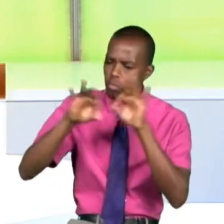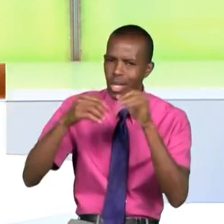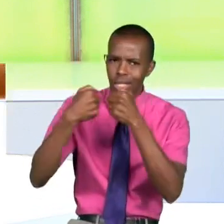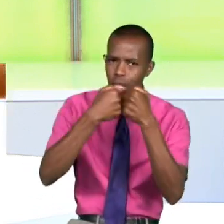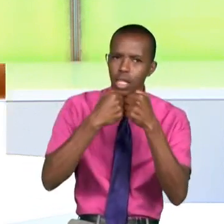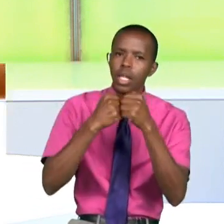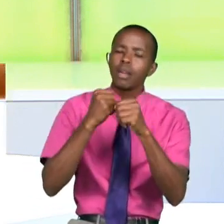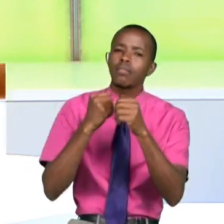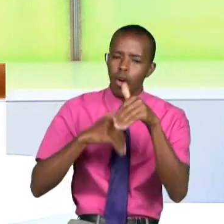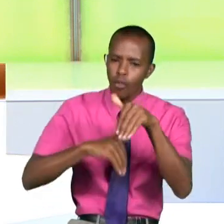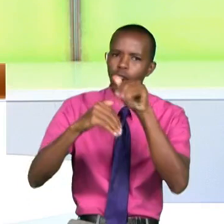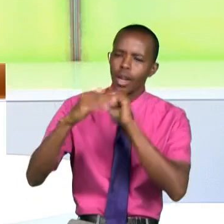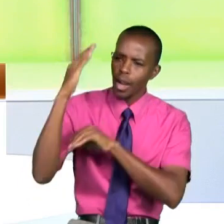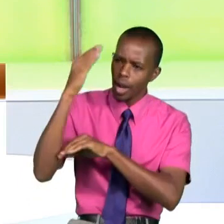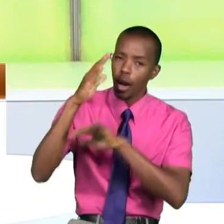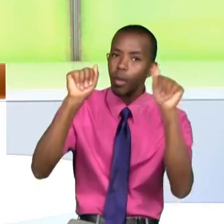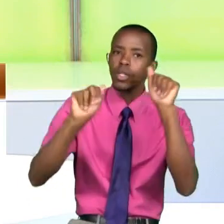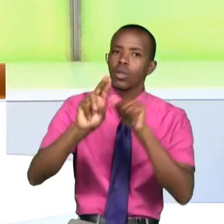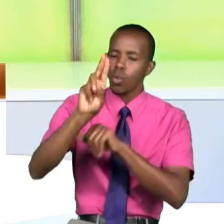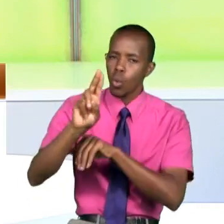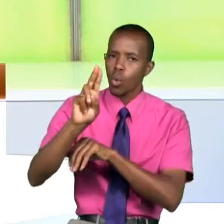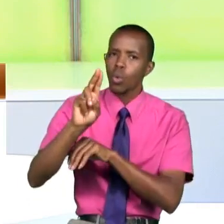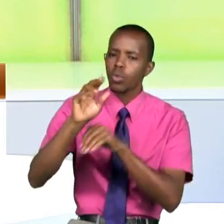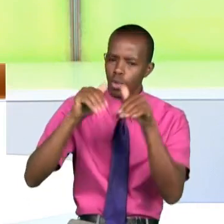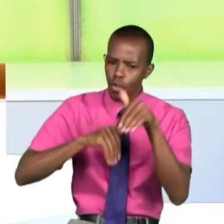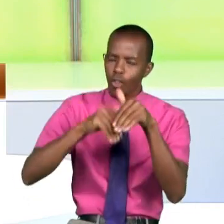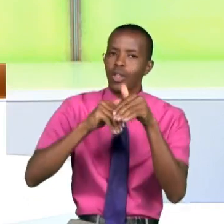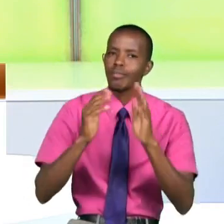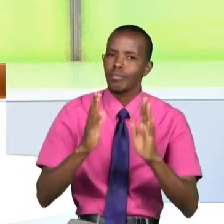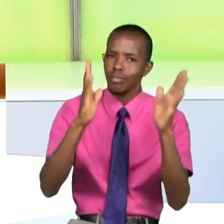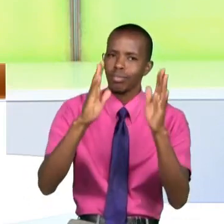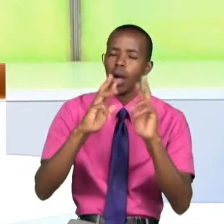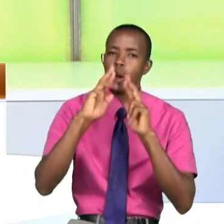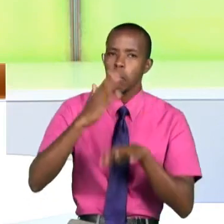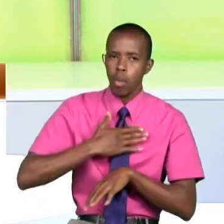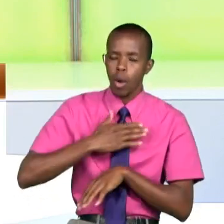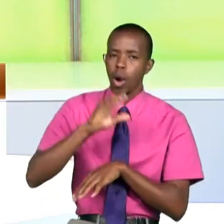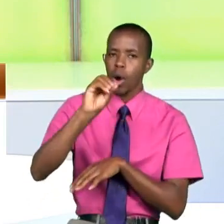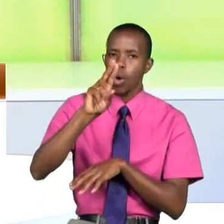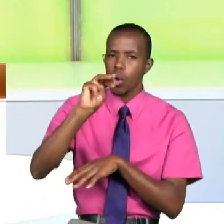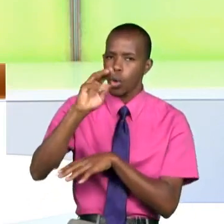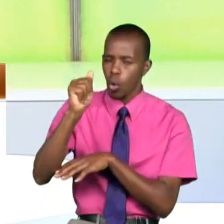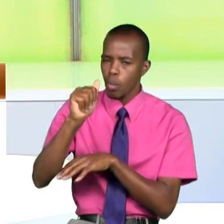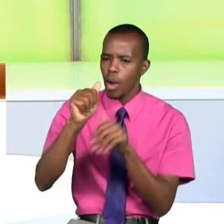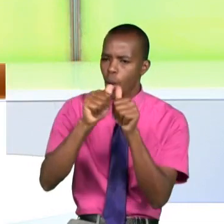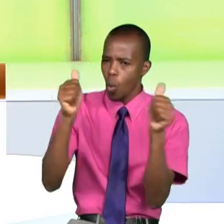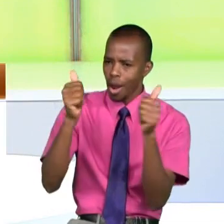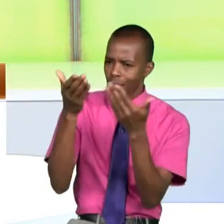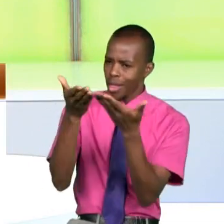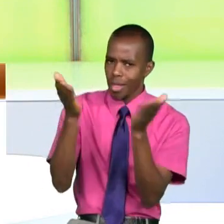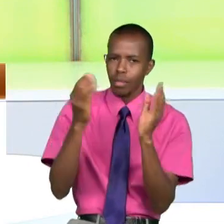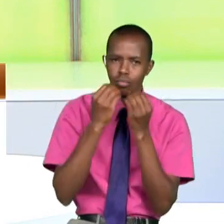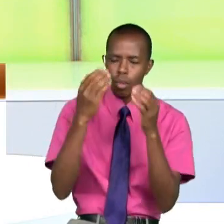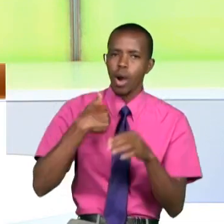kufuatia hotuba ya rais na shughuli nzima iliyoambatana na maadhimisho hayo. Mwanahabari mwenza Robert Ouma yuko mubashara madukani